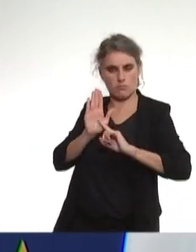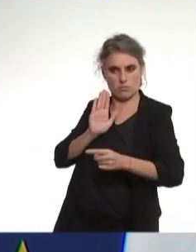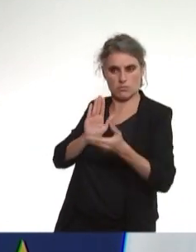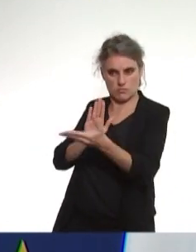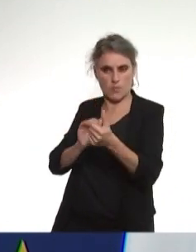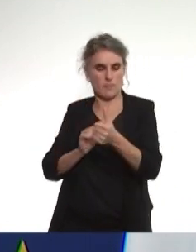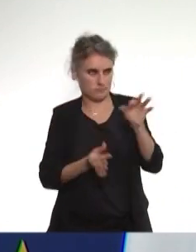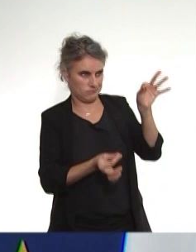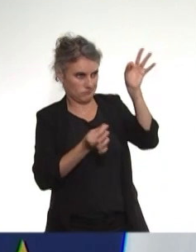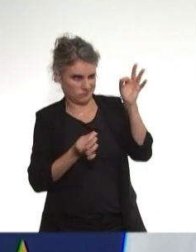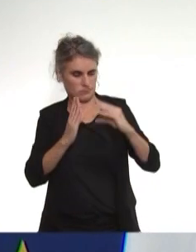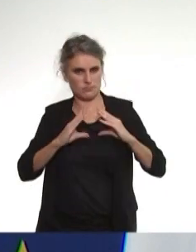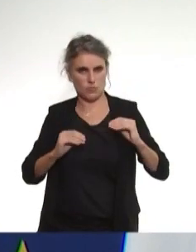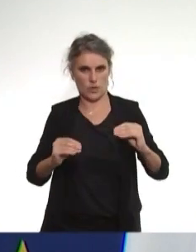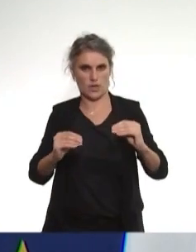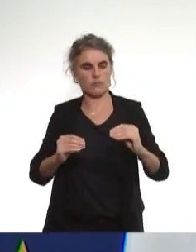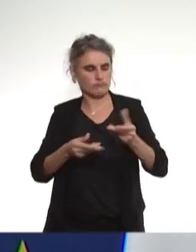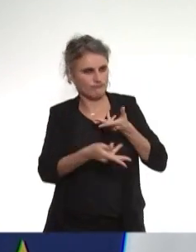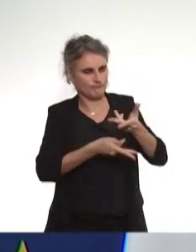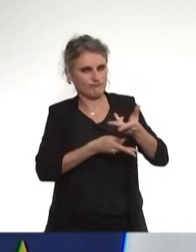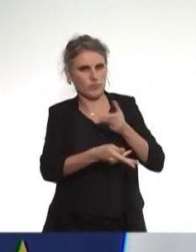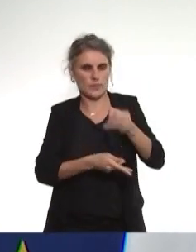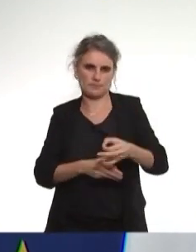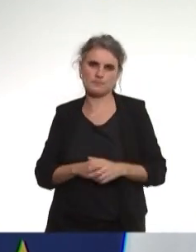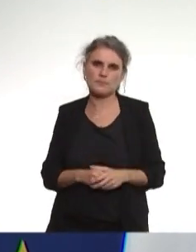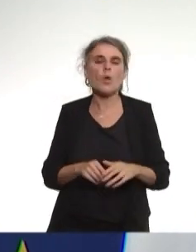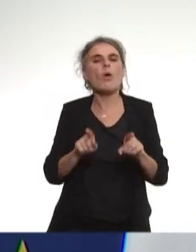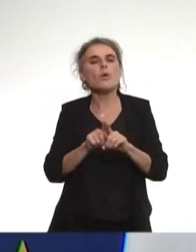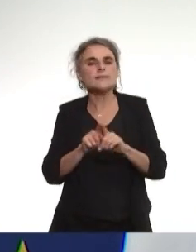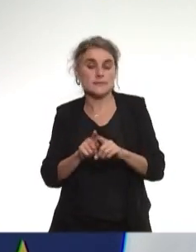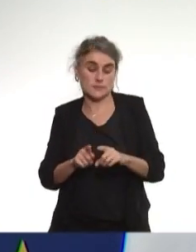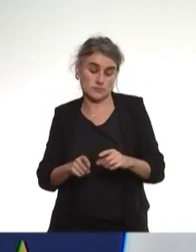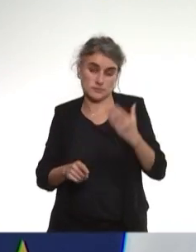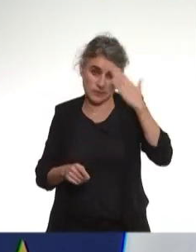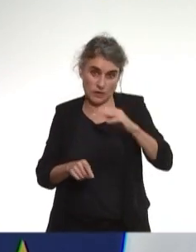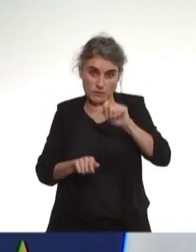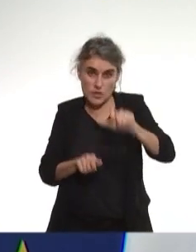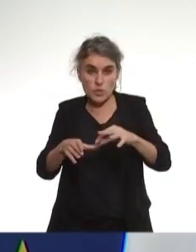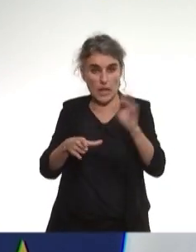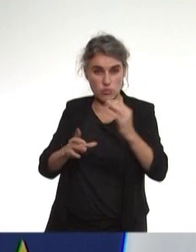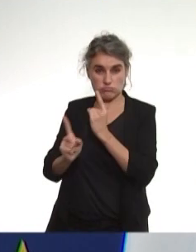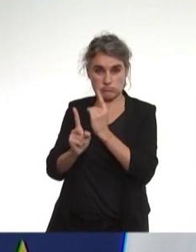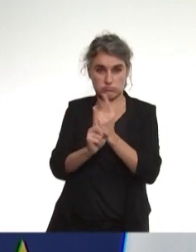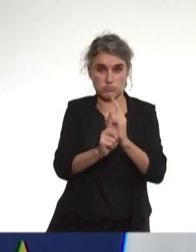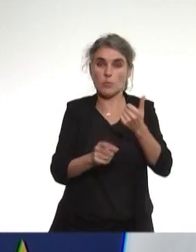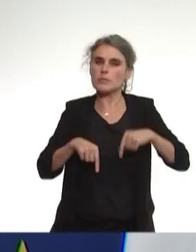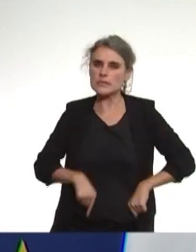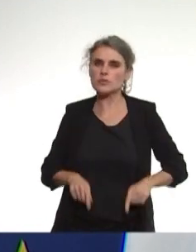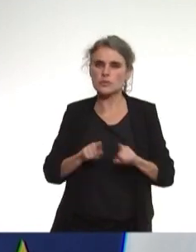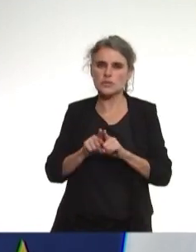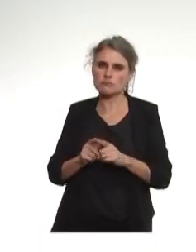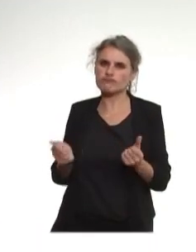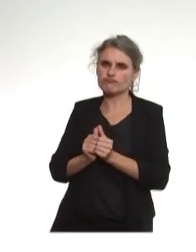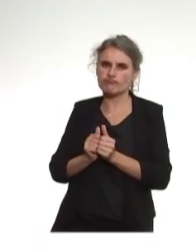définis écrit en lien avec les élus après vous avez des élus vous savez on en a rencontré beaucoup premier ministre on a rencontré beaucoup j'étais présent avec lui